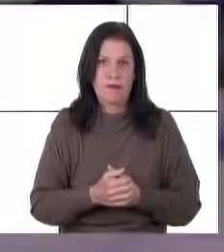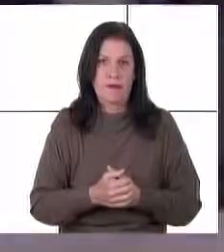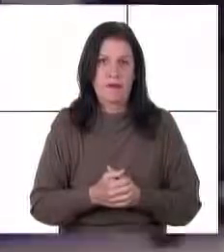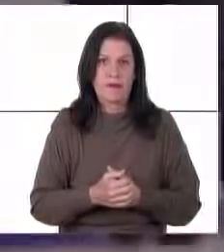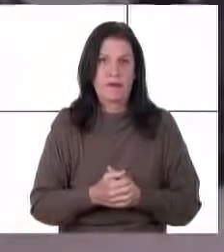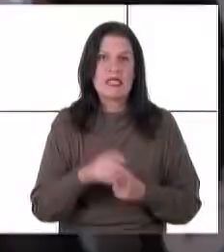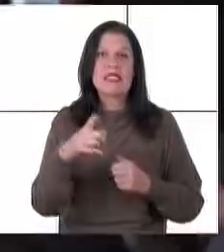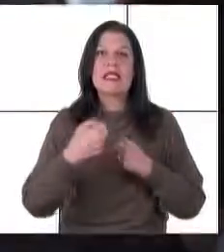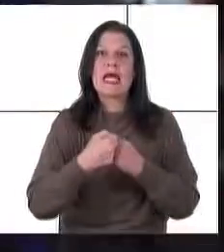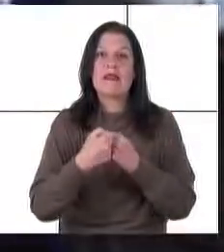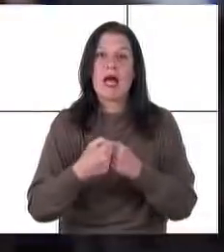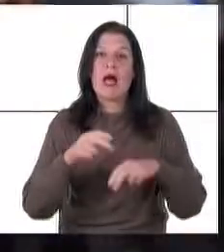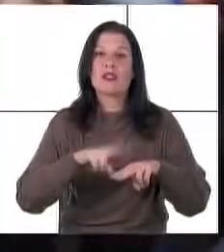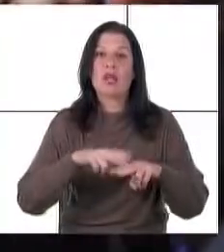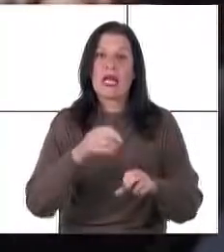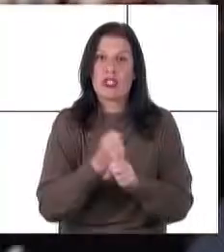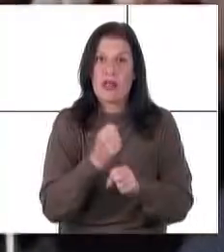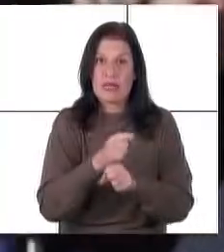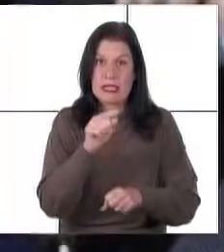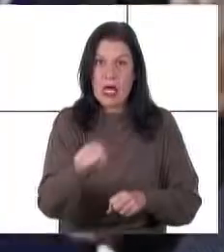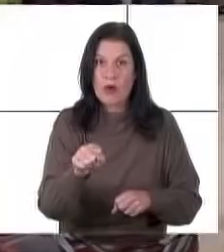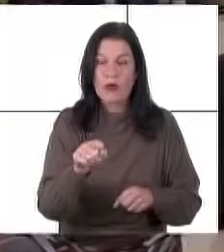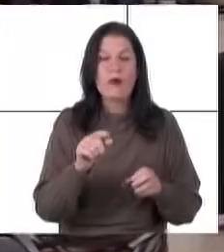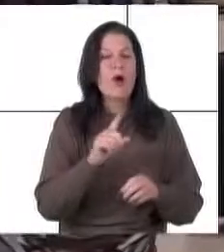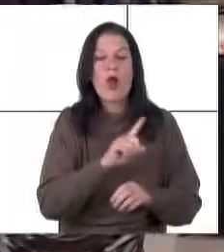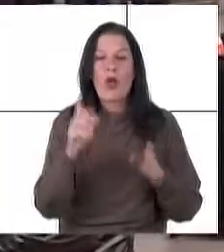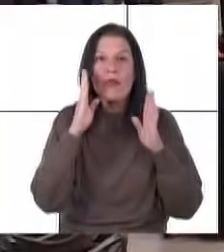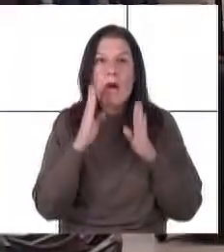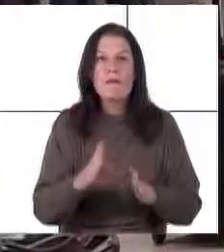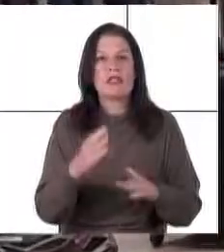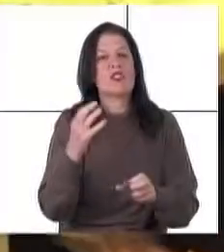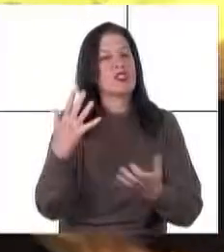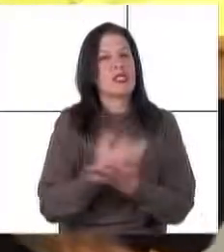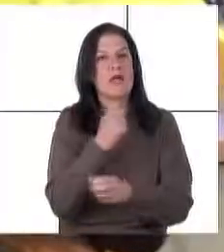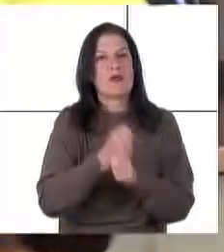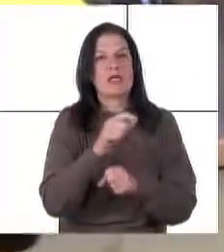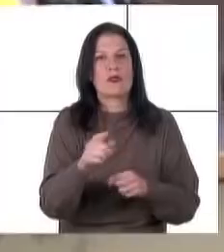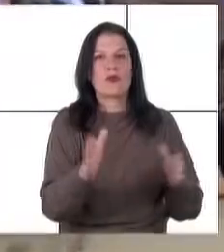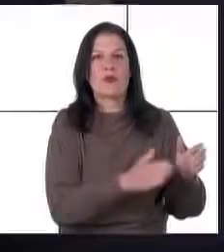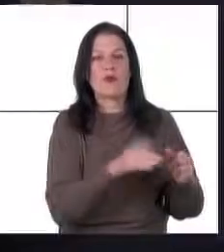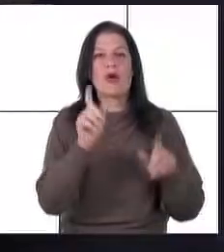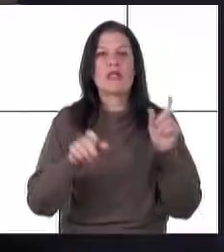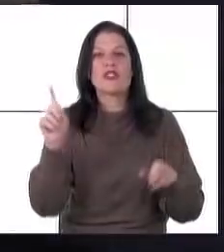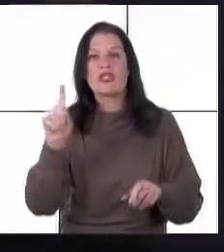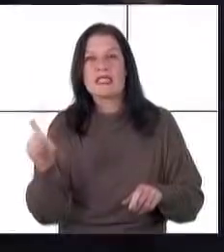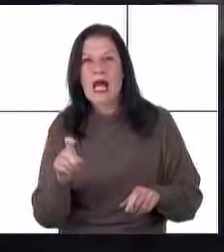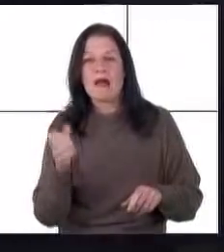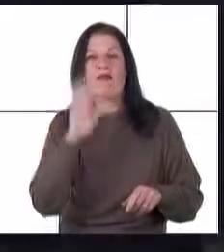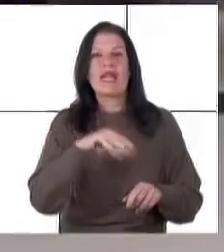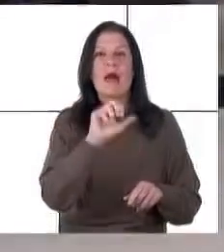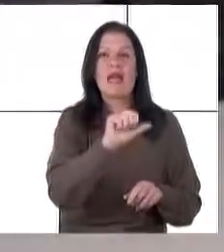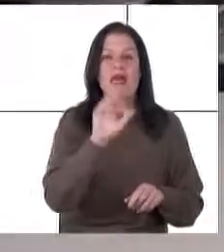אתגר שאחרי שנבצע אותו, אנחנו לא נאמין שעשינו אותו. אנשי זקה, הצלה האר ומדה גייסו